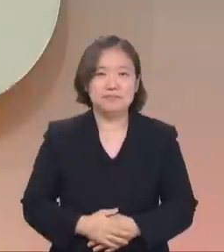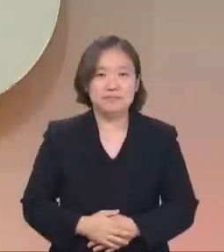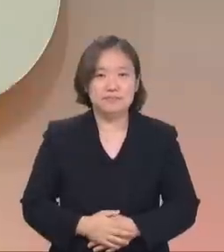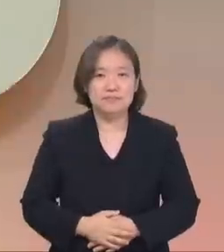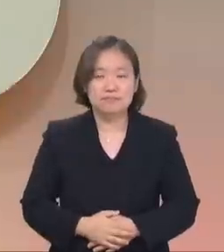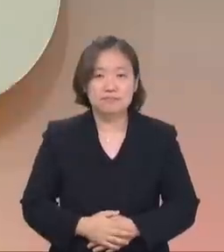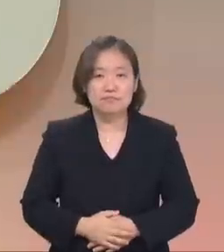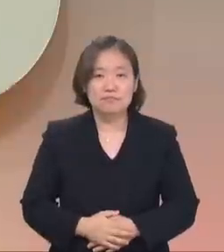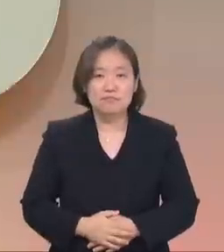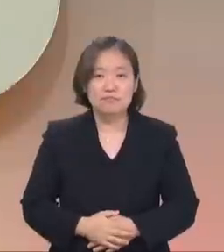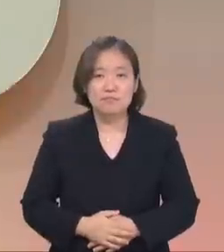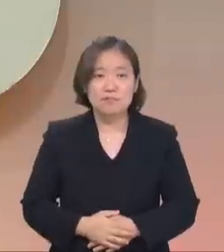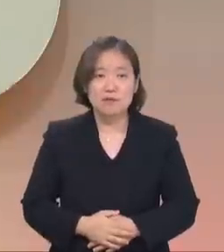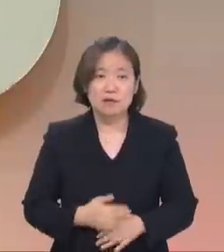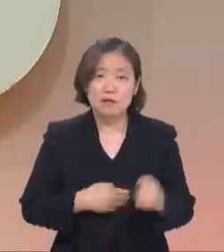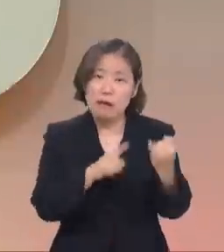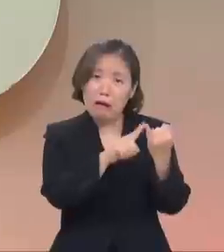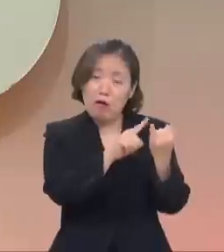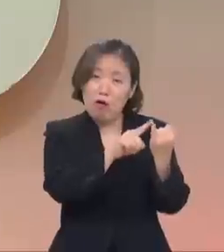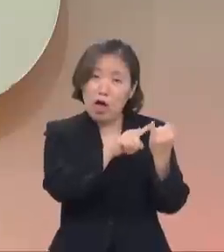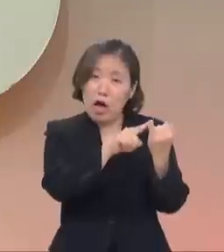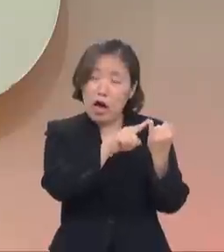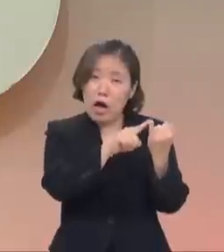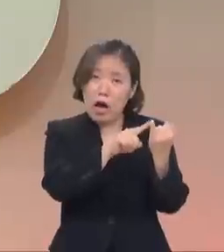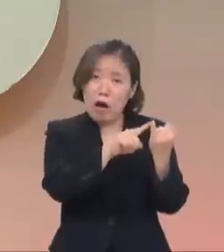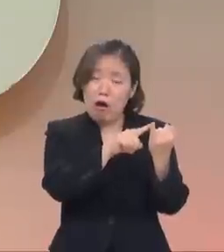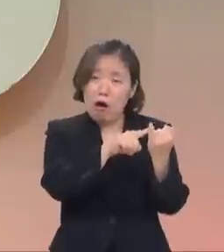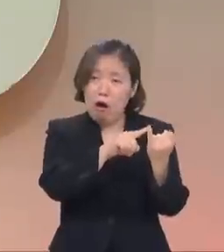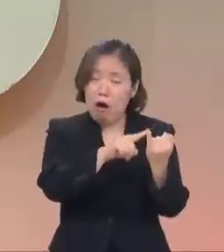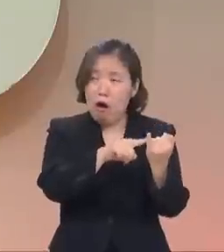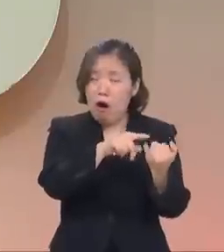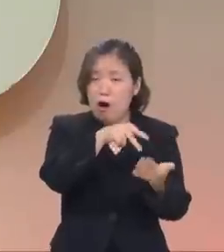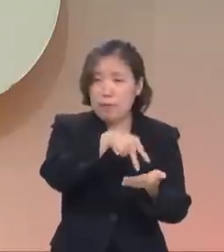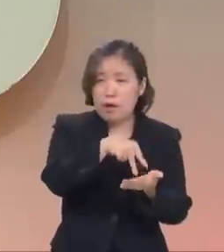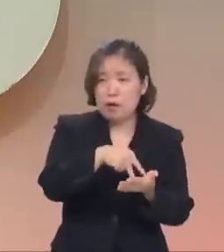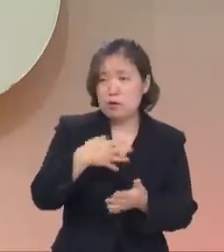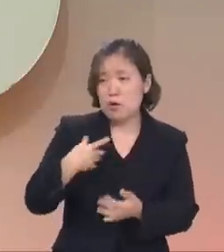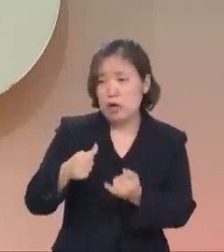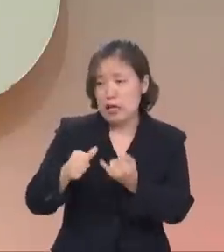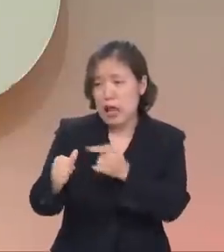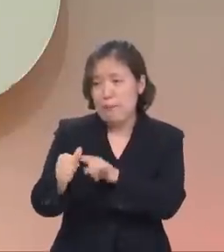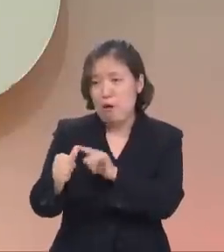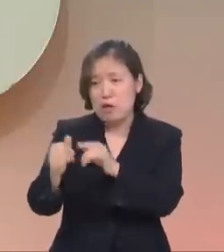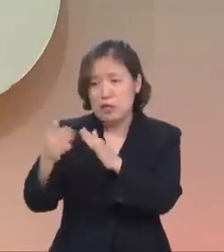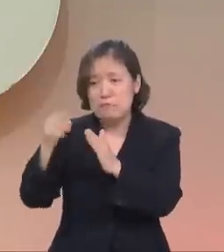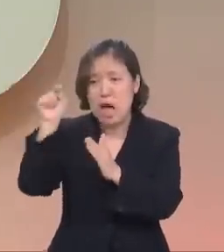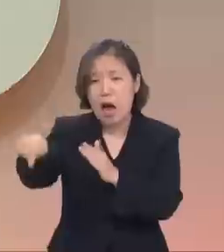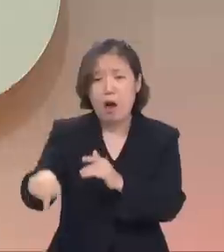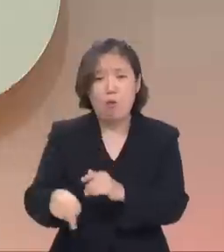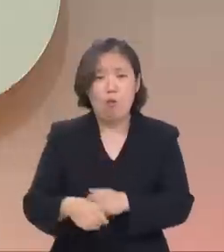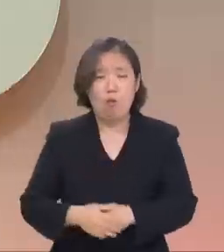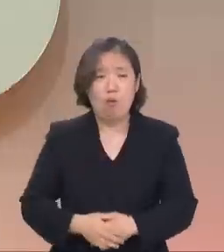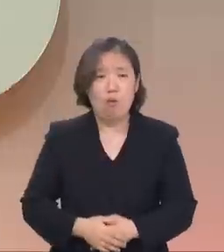그러니까이 며느리 입장에서 얼마나이 불자님이 남편은 바람핀다고 가출했지